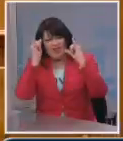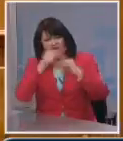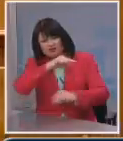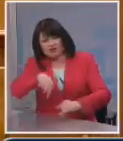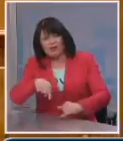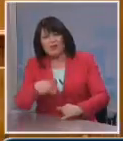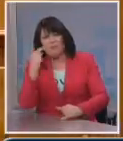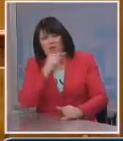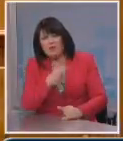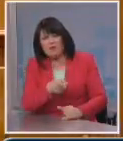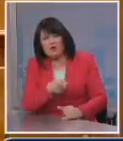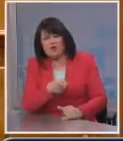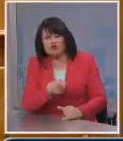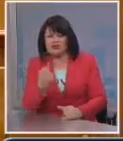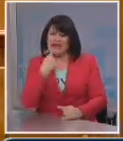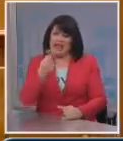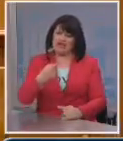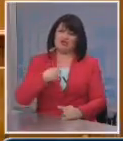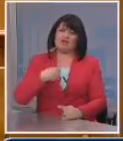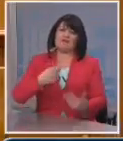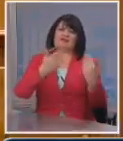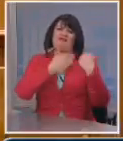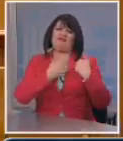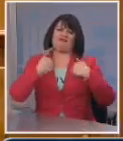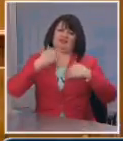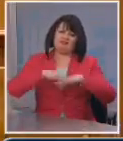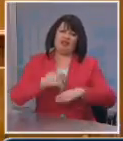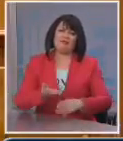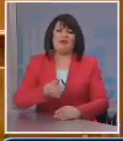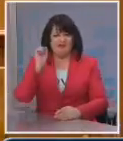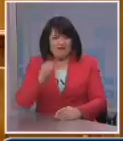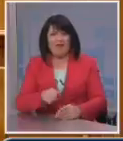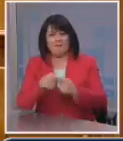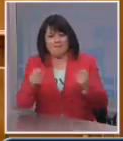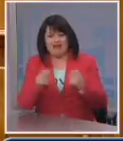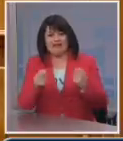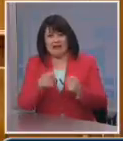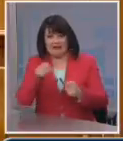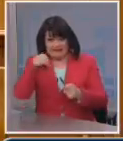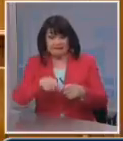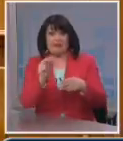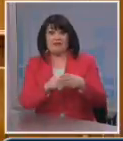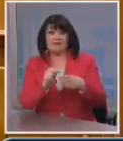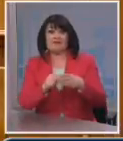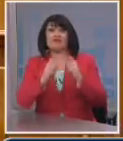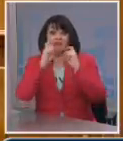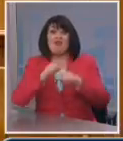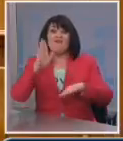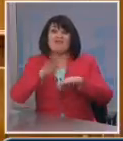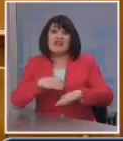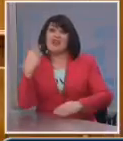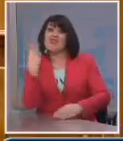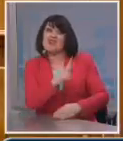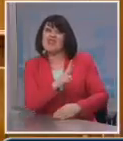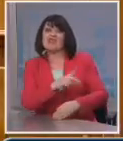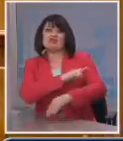πέρα και να επιρρύπτετε αλλού τις δικές σας τεράστιες ευθύνες. Ναι λοιπόν, τα μέτρα τα οποία ψηφίζουμε σήμερα οφείλονται αποκλειστικά στη δικιά